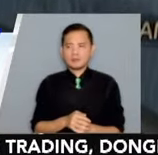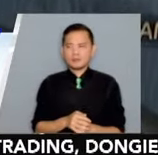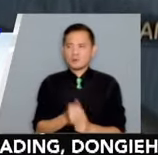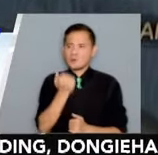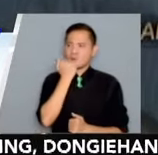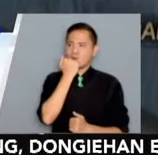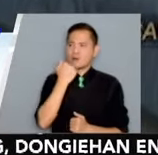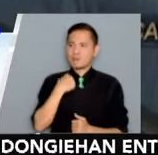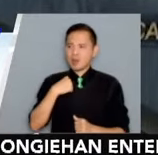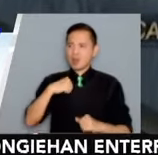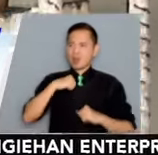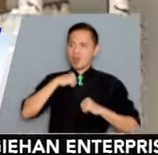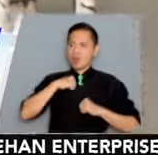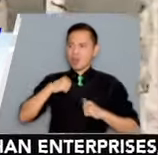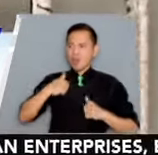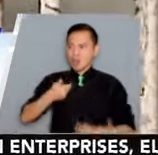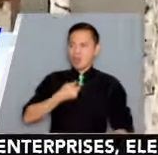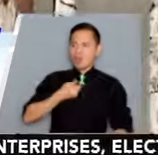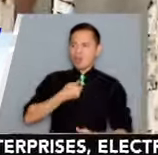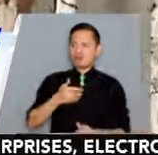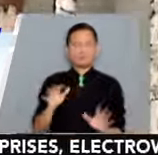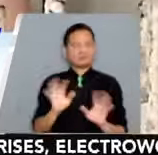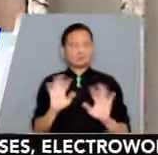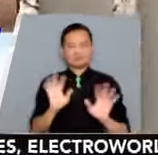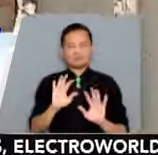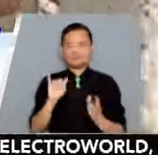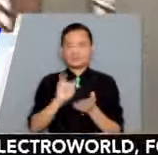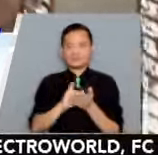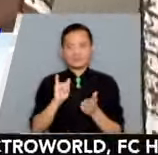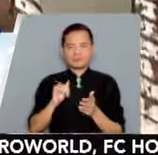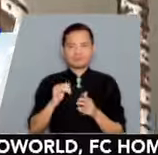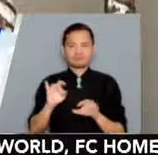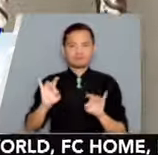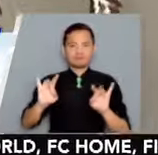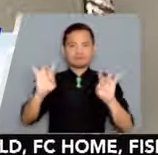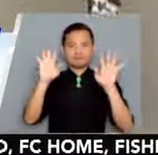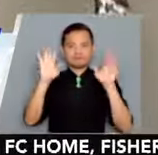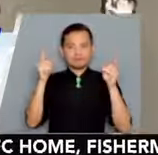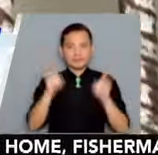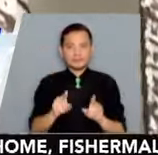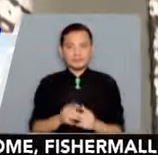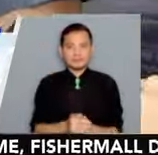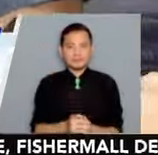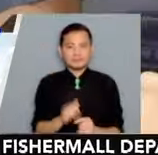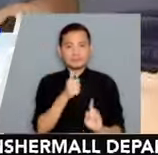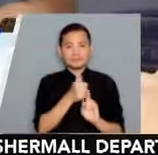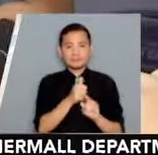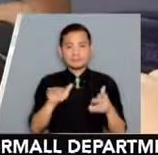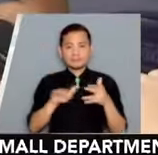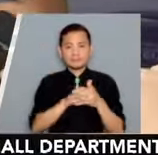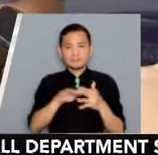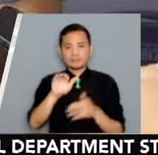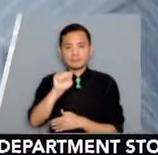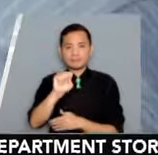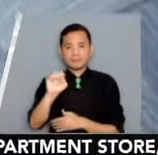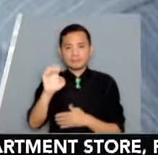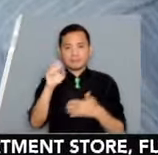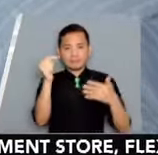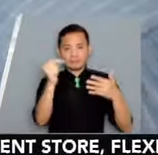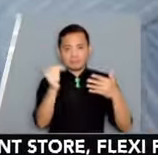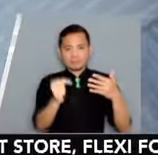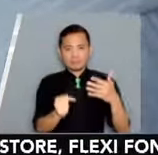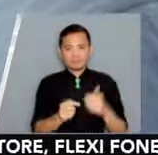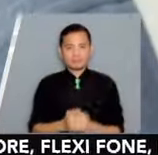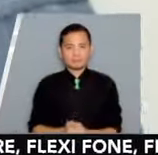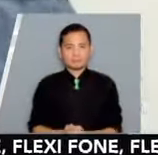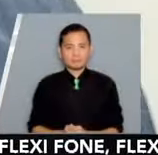ang magpapahamak sa'yo, sir. Marap ang suspect sa reklamong paglaba sa Comprehensive Dangerous Drugs Act. Ito ang unang balita. James